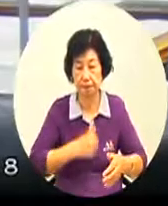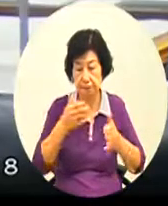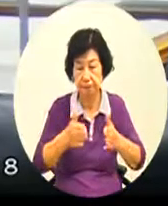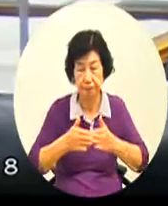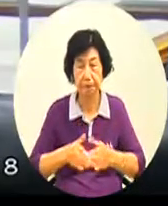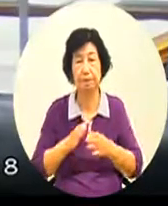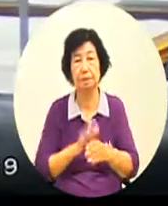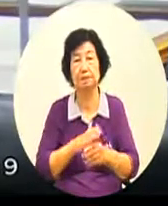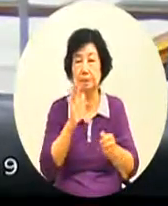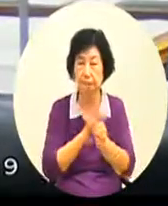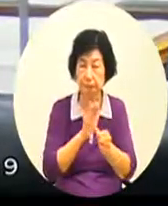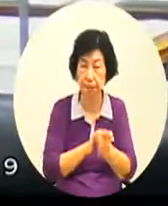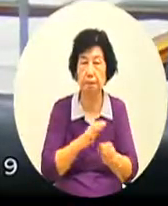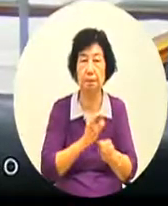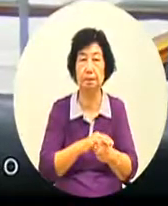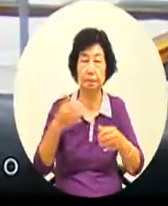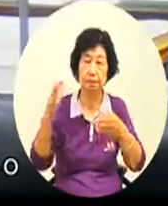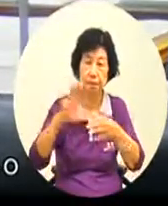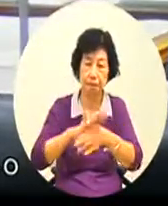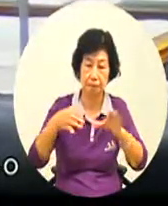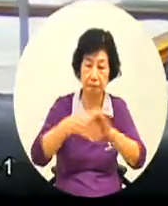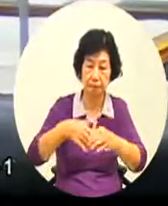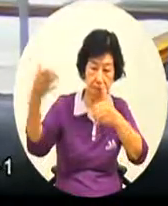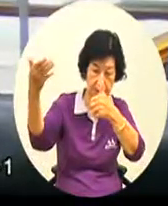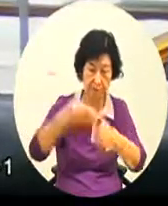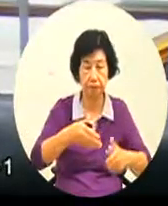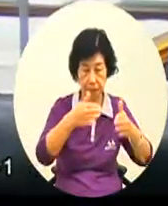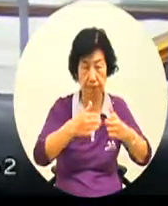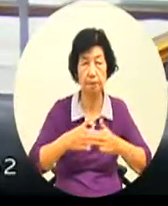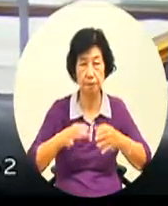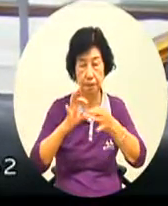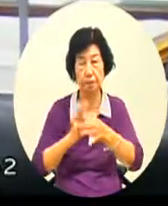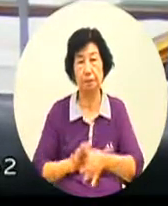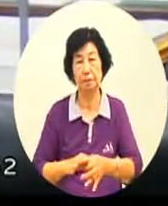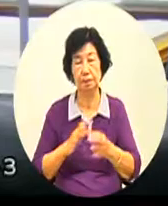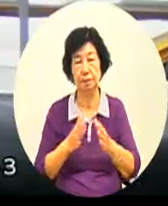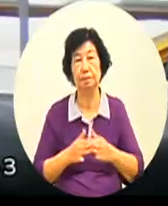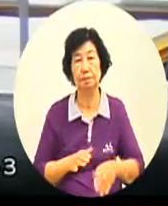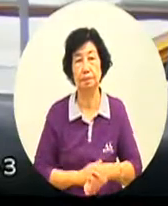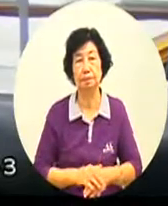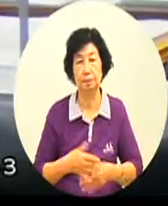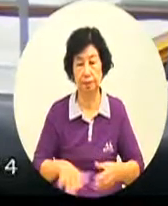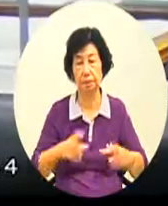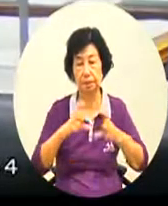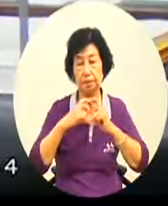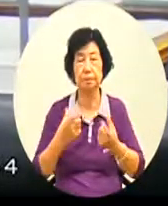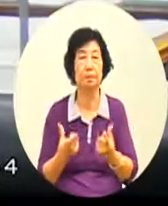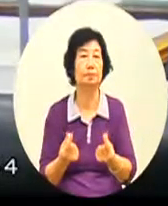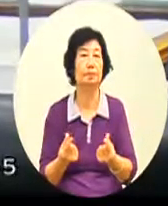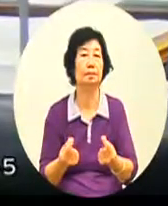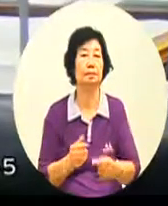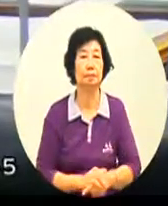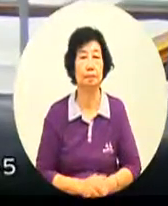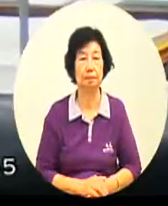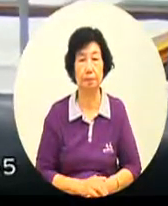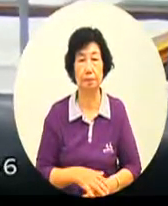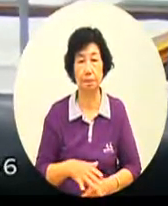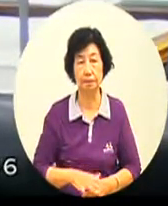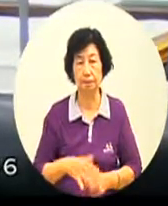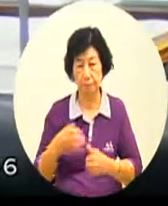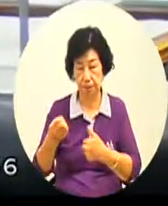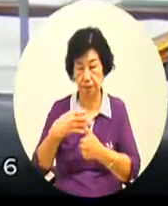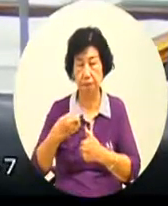的传承下来。主委，我知道你今天不给我的答案哦，可能也是这样啦。你到最后你就告诉我，你不要浪